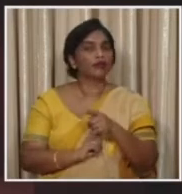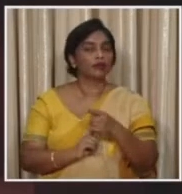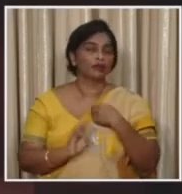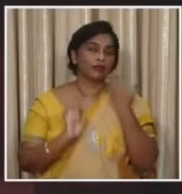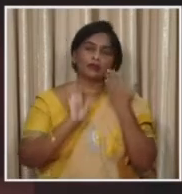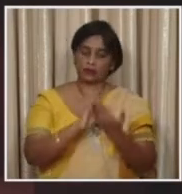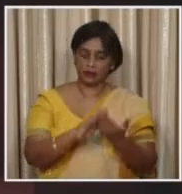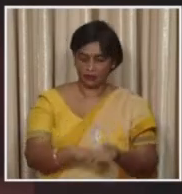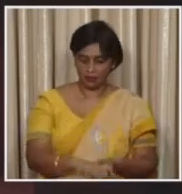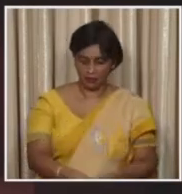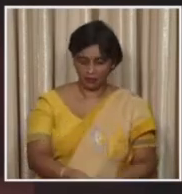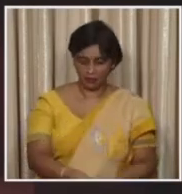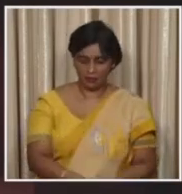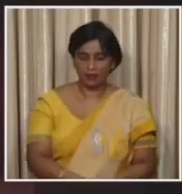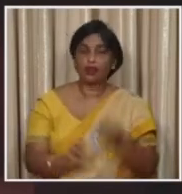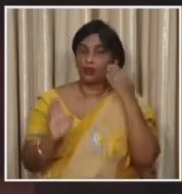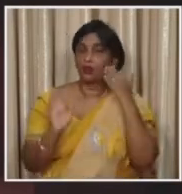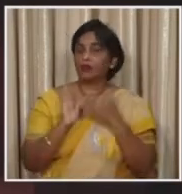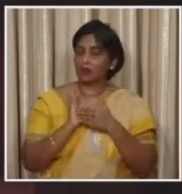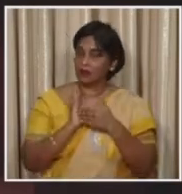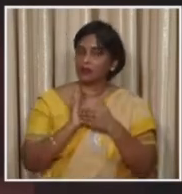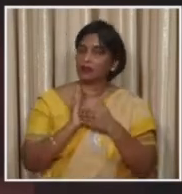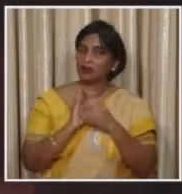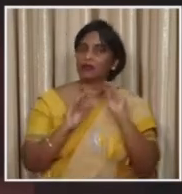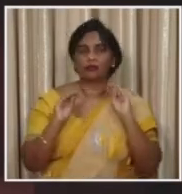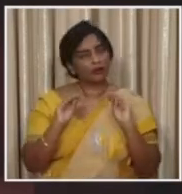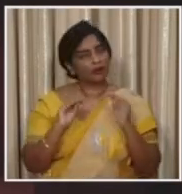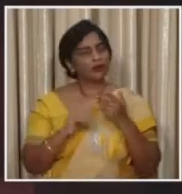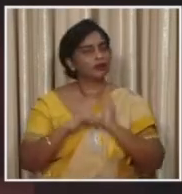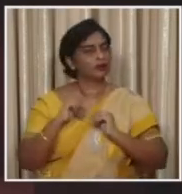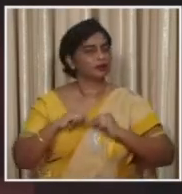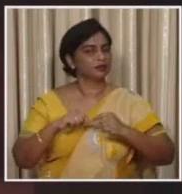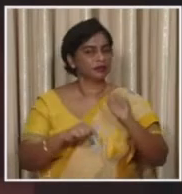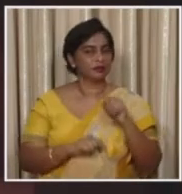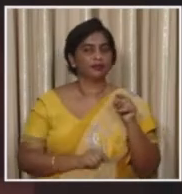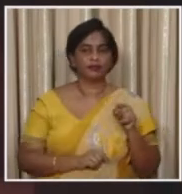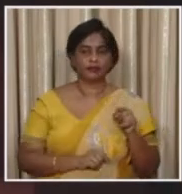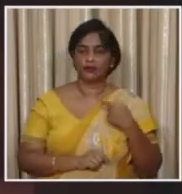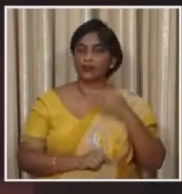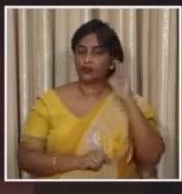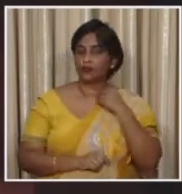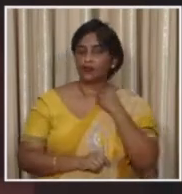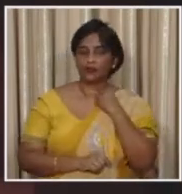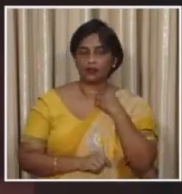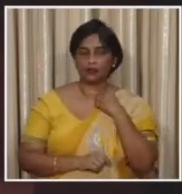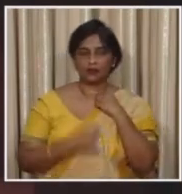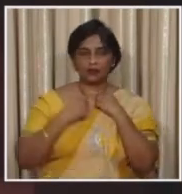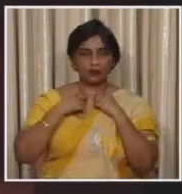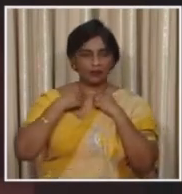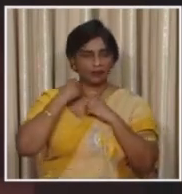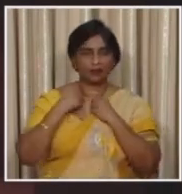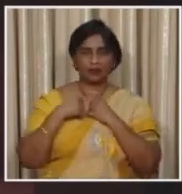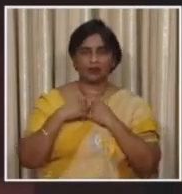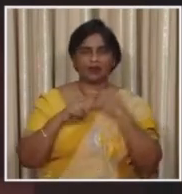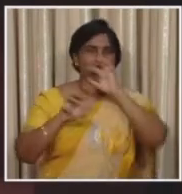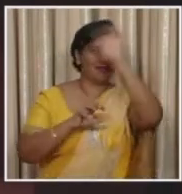ඉදිරිපත් කරන්නේ. ඒ නිසා මේ පිළිබඳව යම්කිසි ක්‍රියාමාර්ගයක් අරගෙන විශේෂයෙන්ම මට නම් එච්චර වැඩක් නෑ අනිත් රටවල්